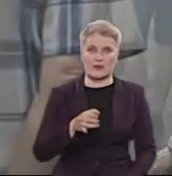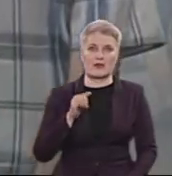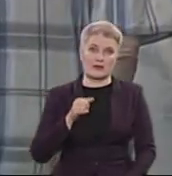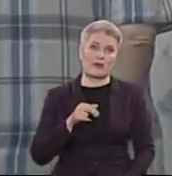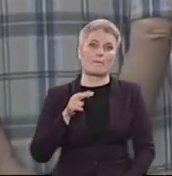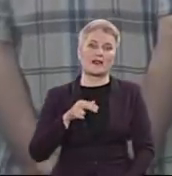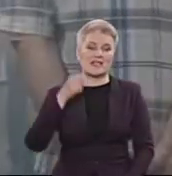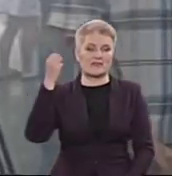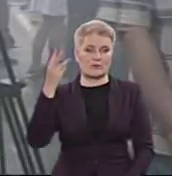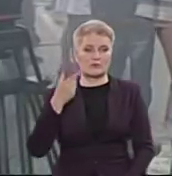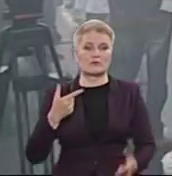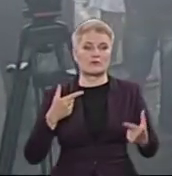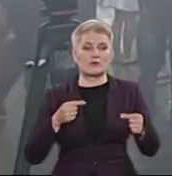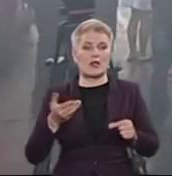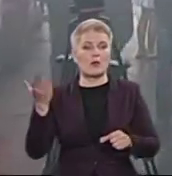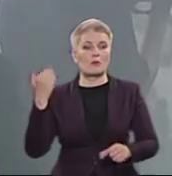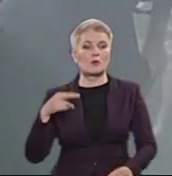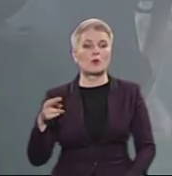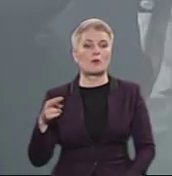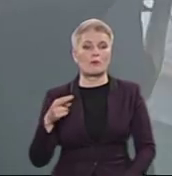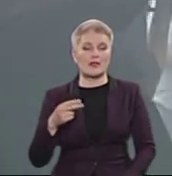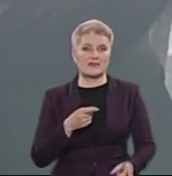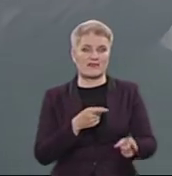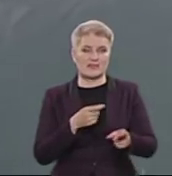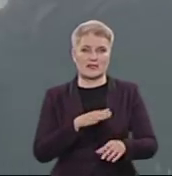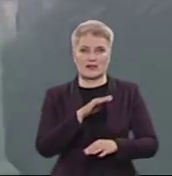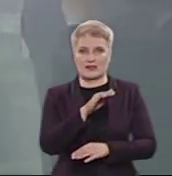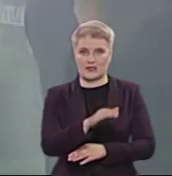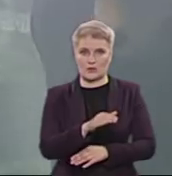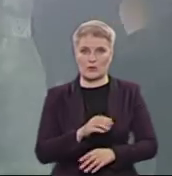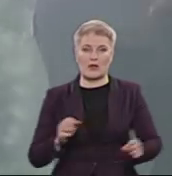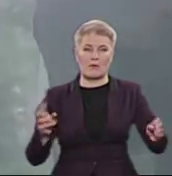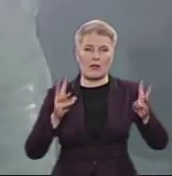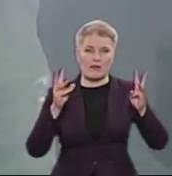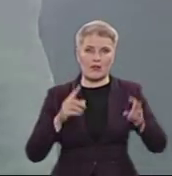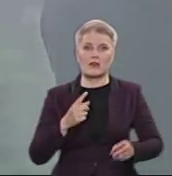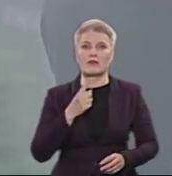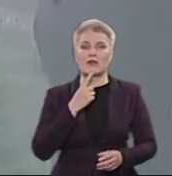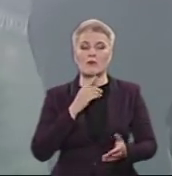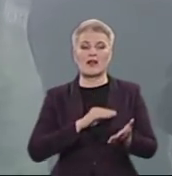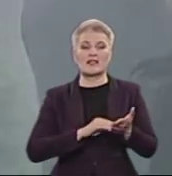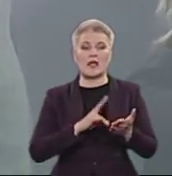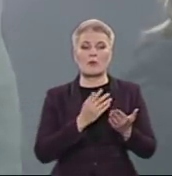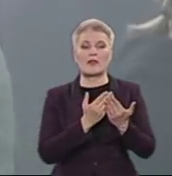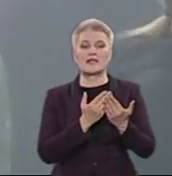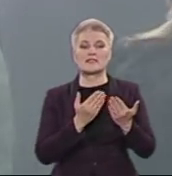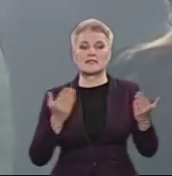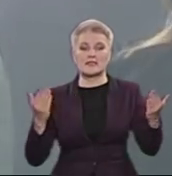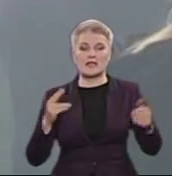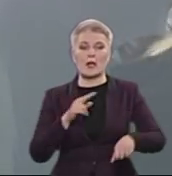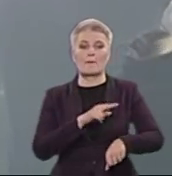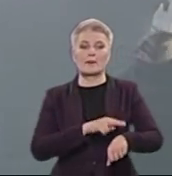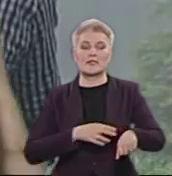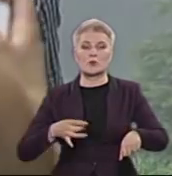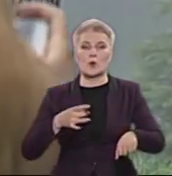минулої п'ятниці вистрілили в дитину. Палили фаєри та підривали петарди, намагалися написати на стіні поліцейського райвідділу